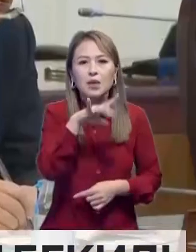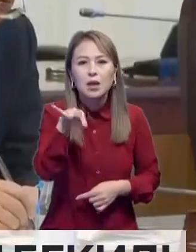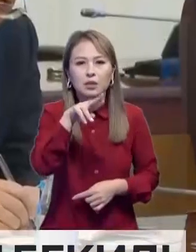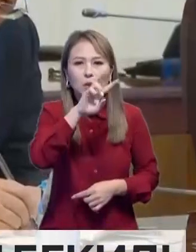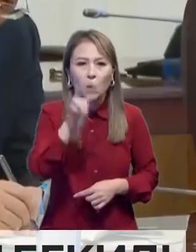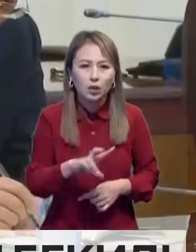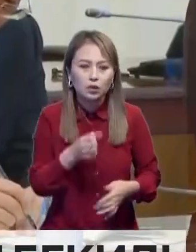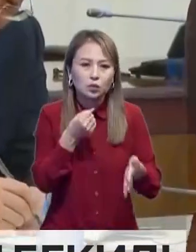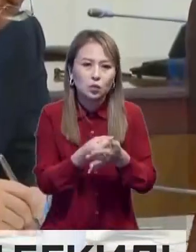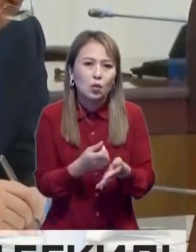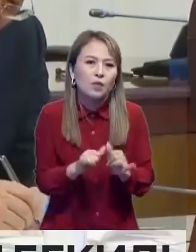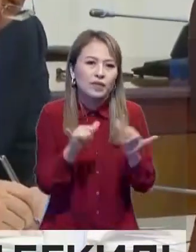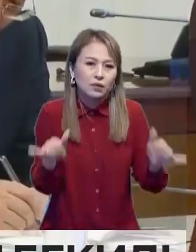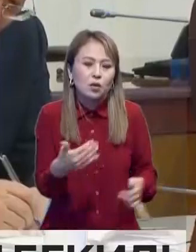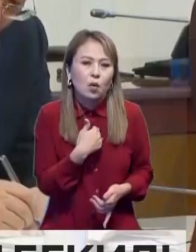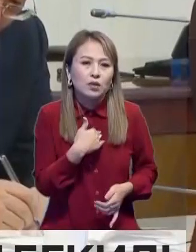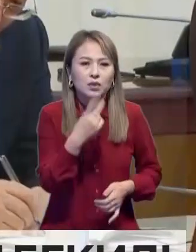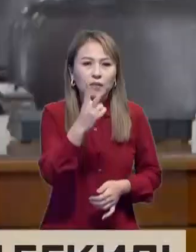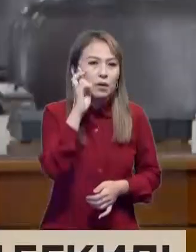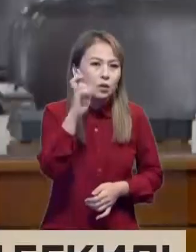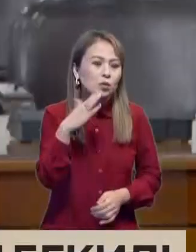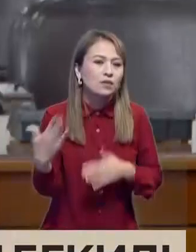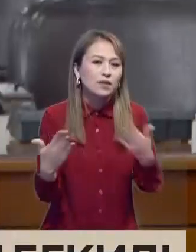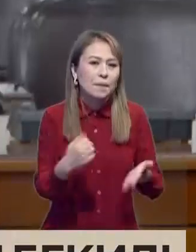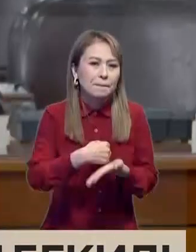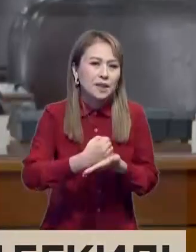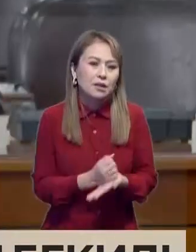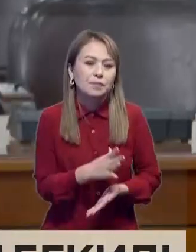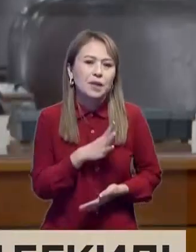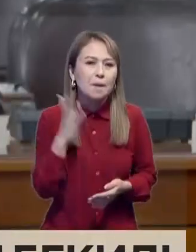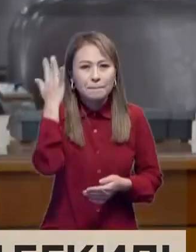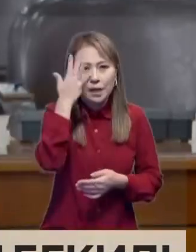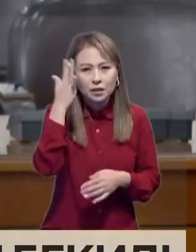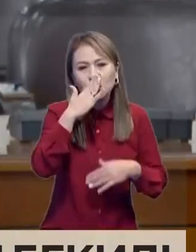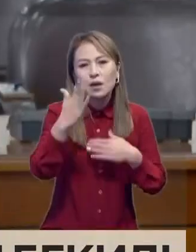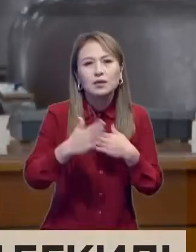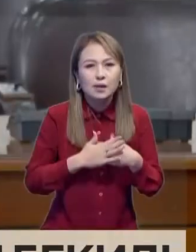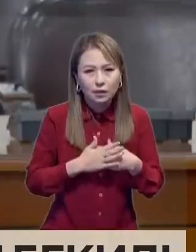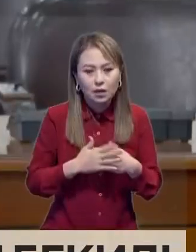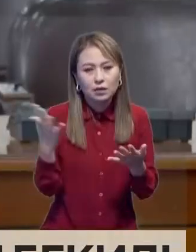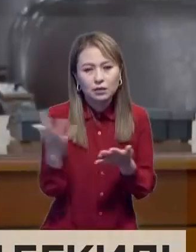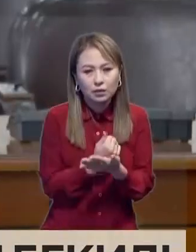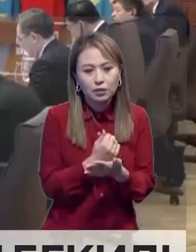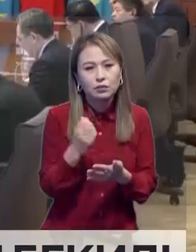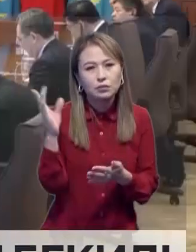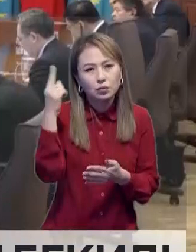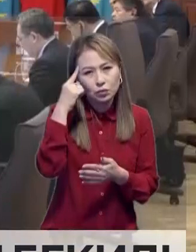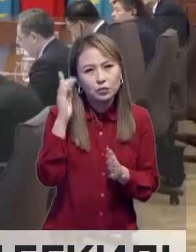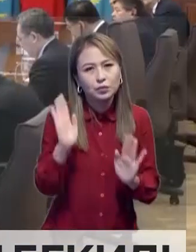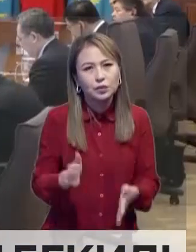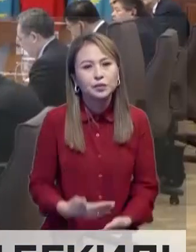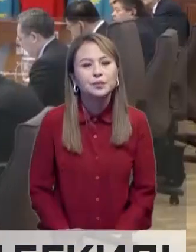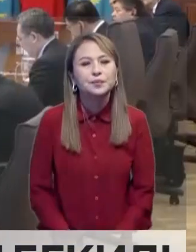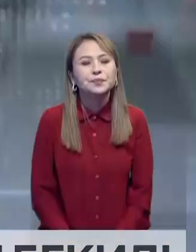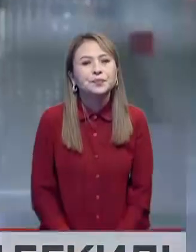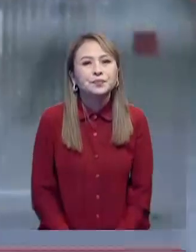долларға дейін ұлғайту туралы екі мемлекет басшылары белгілеп берген мақсатқа жақын арада қол жеткізе аламыз деп санаймыз.